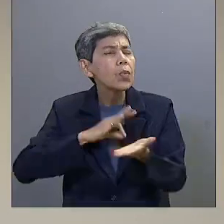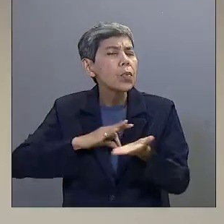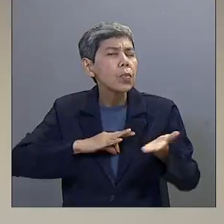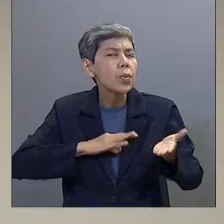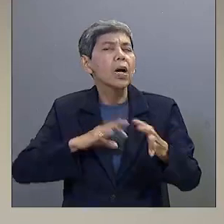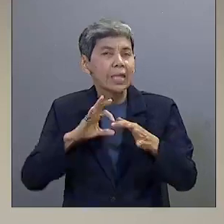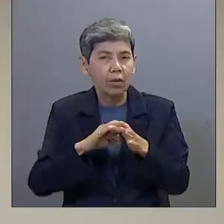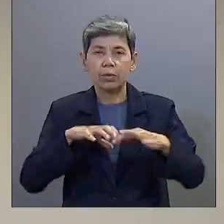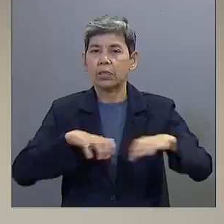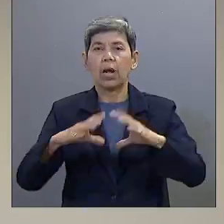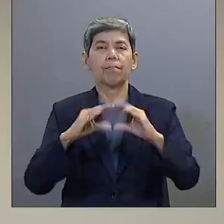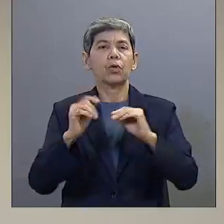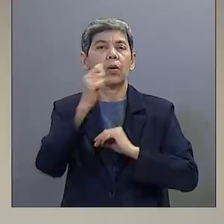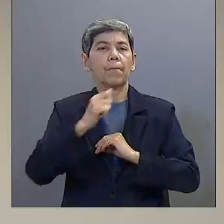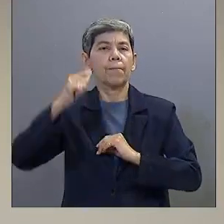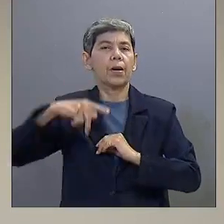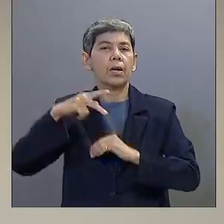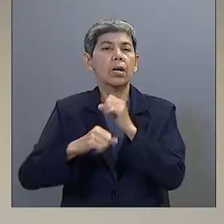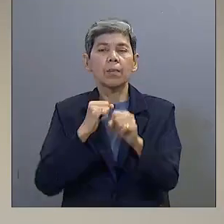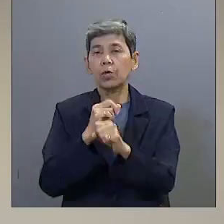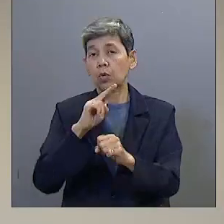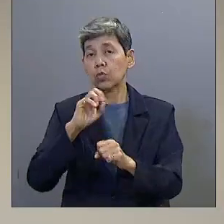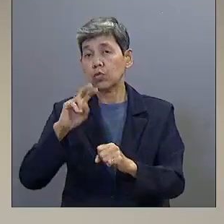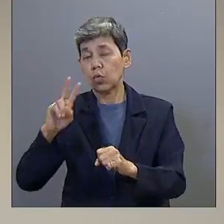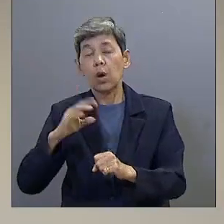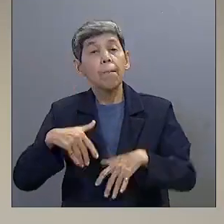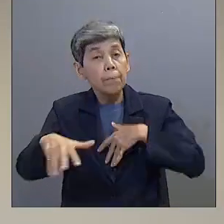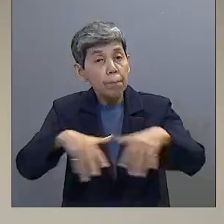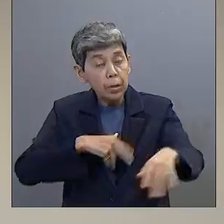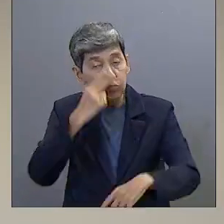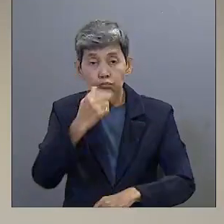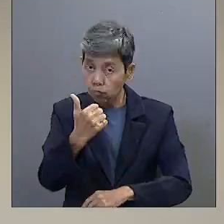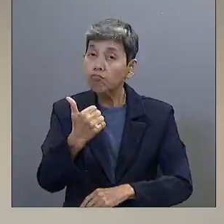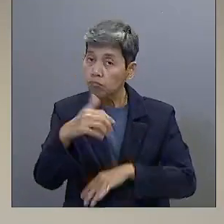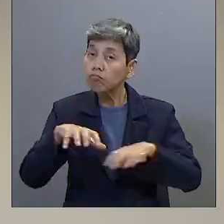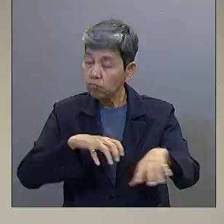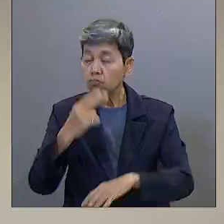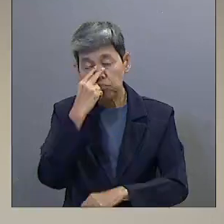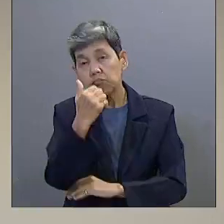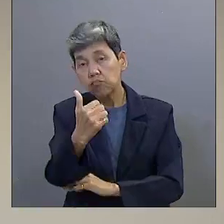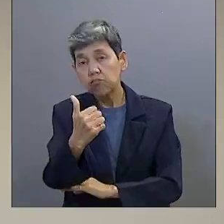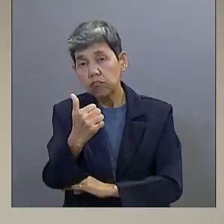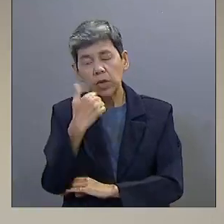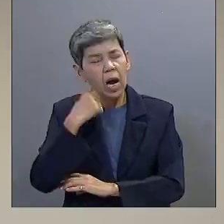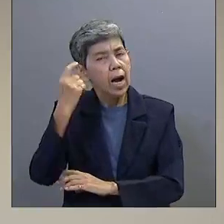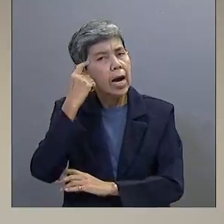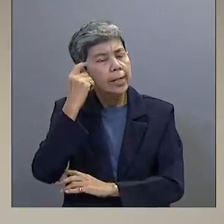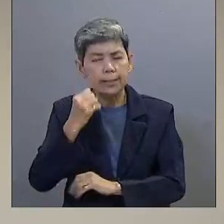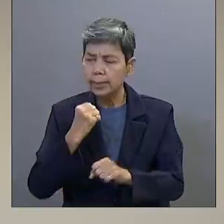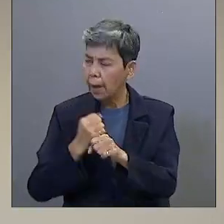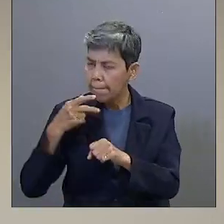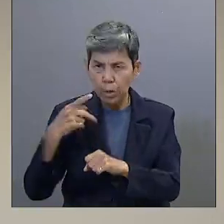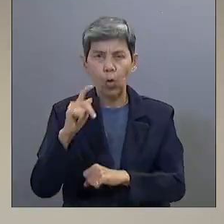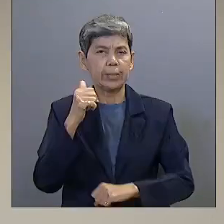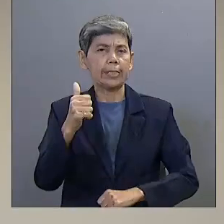ต่อการจัดการประชุมเอเปก2022ประชาชนส่วนใหญ่พอใจการจัดการประชุมเอเปกนะครับเพราะเชื่อว่าจะเกิดประโยชน์ม